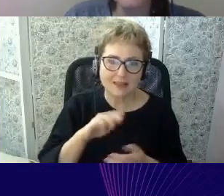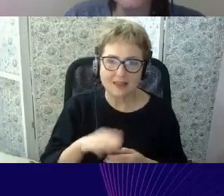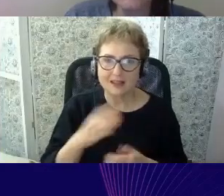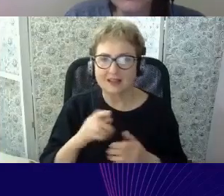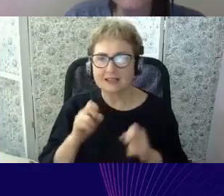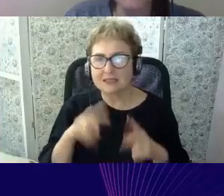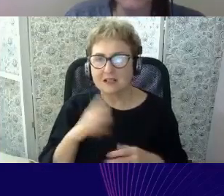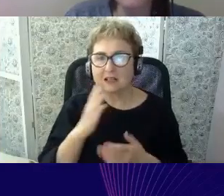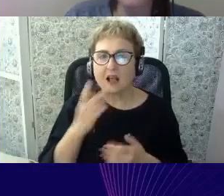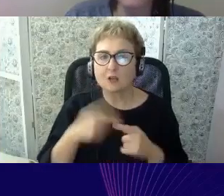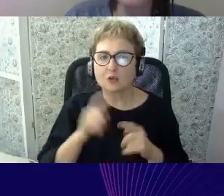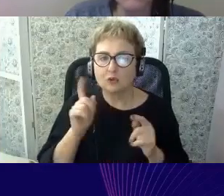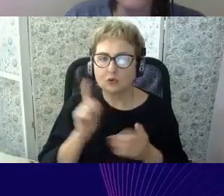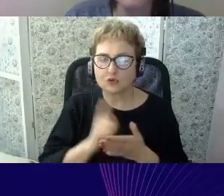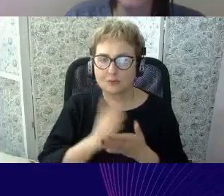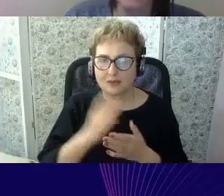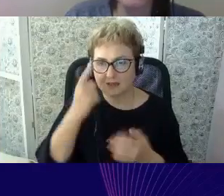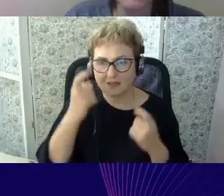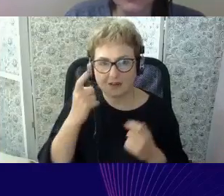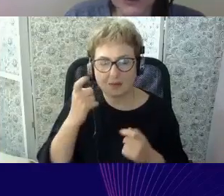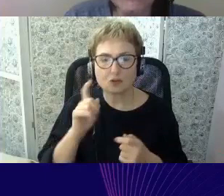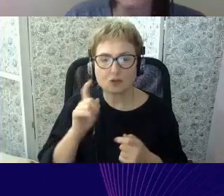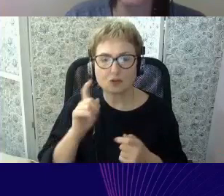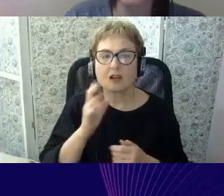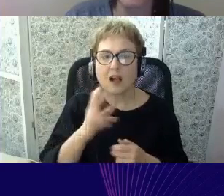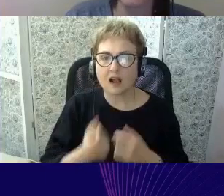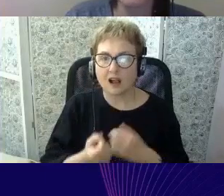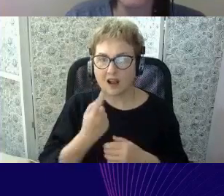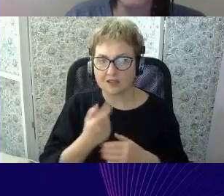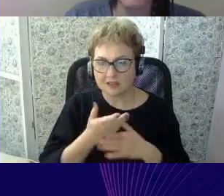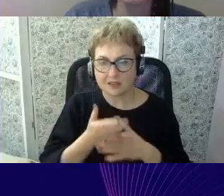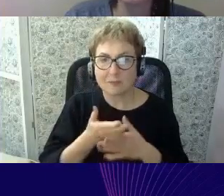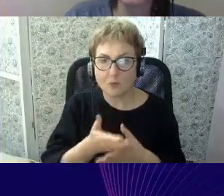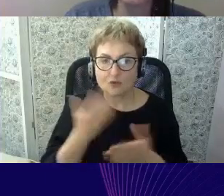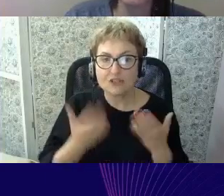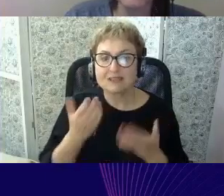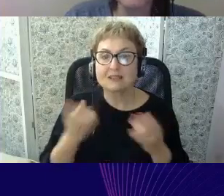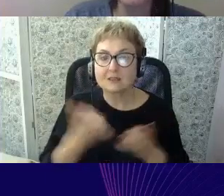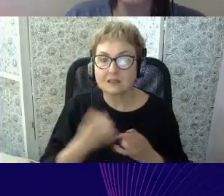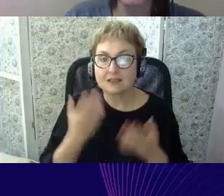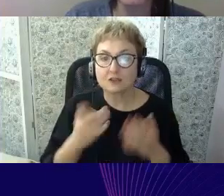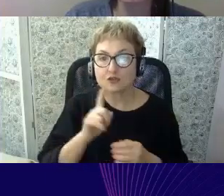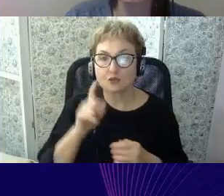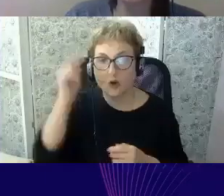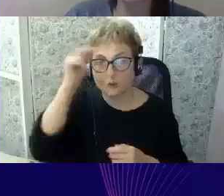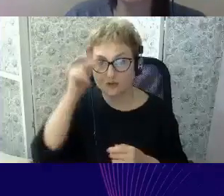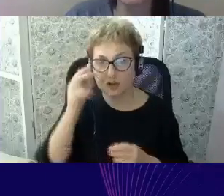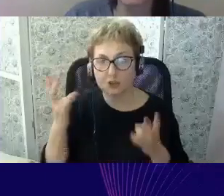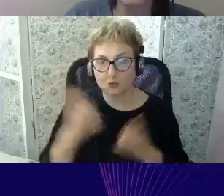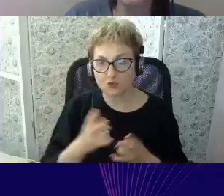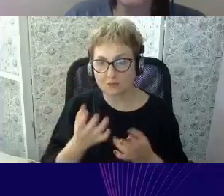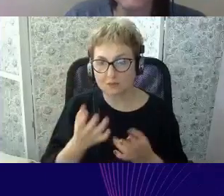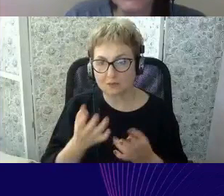должен иметь информацию о том, как оказать помощь, если она потребуется, о том, что обучающийся нуждается, допустим,